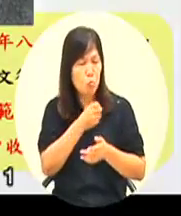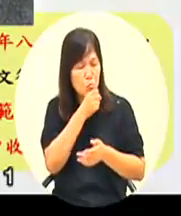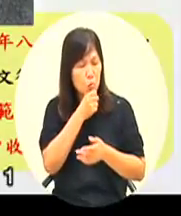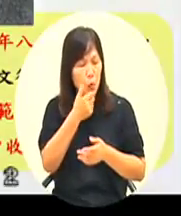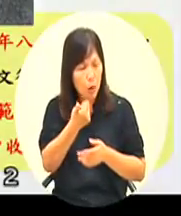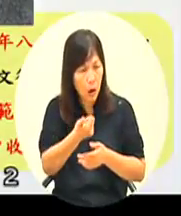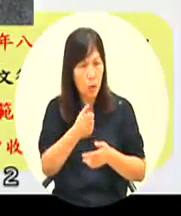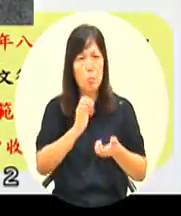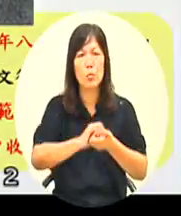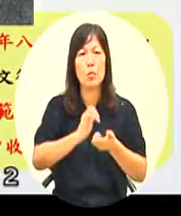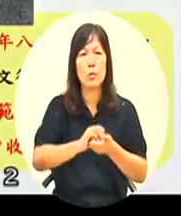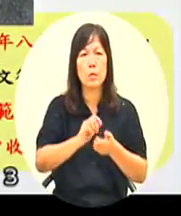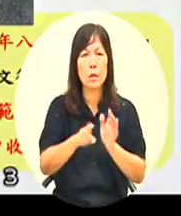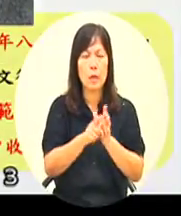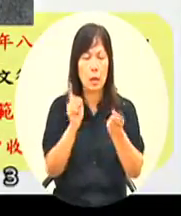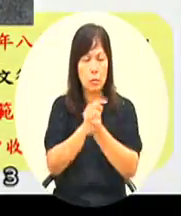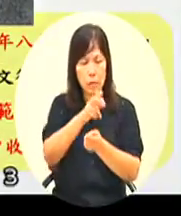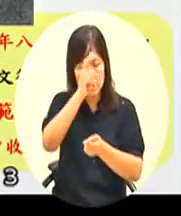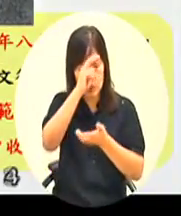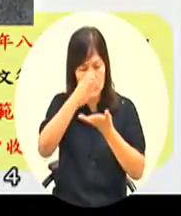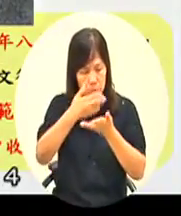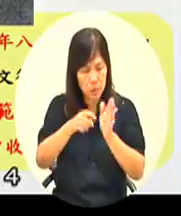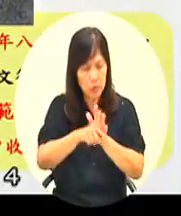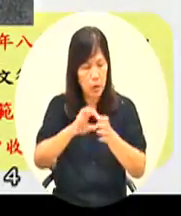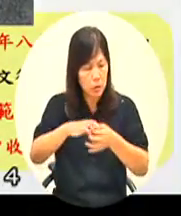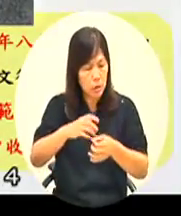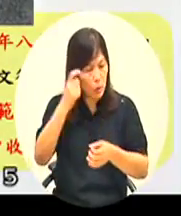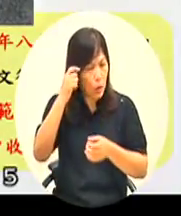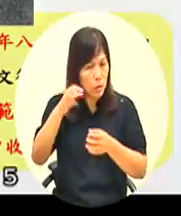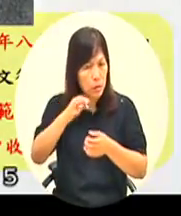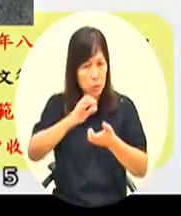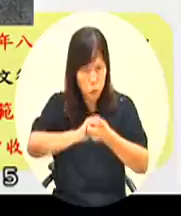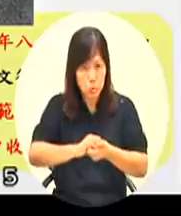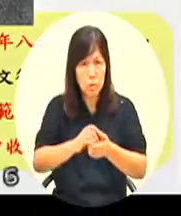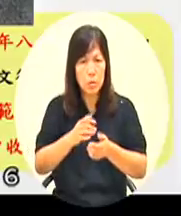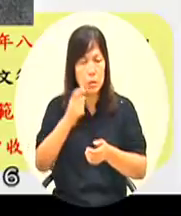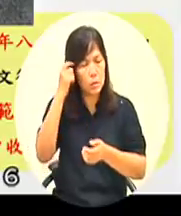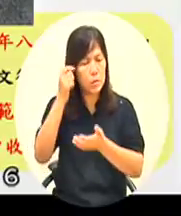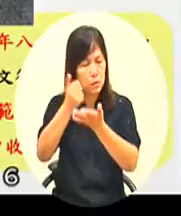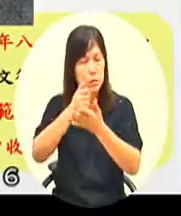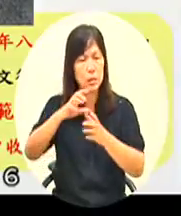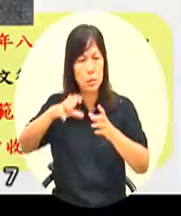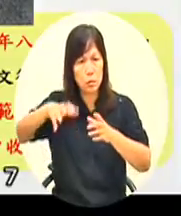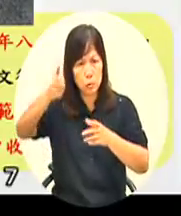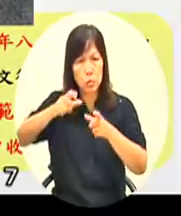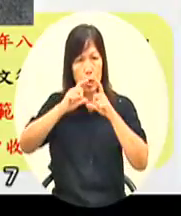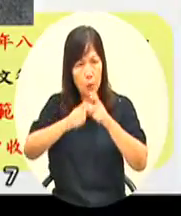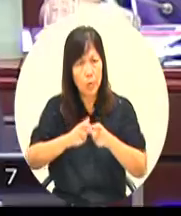所以对营养午餐价格这样的决定，在这边请教育局长回答。